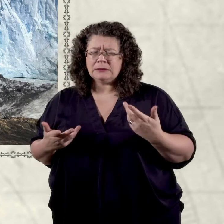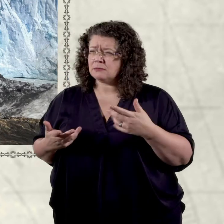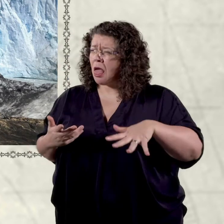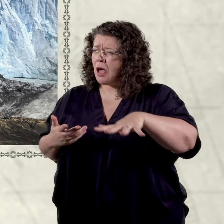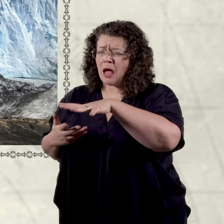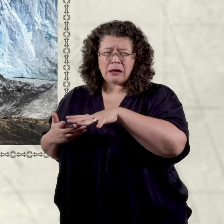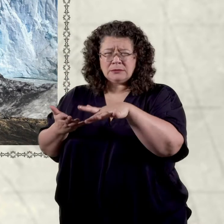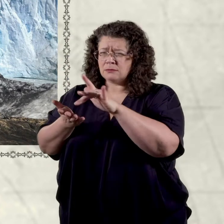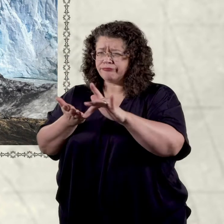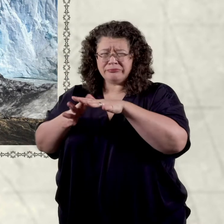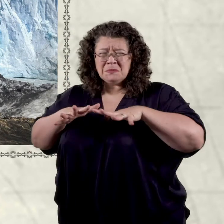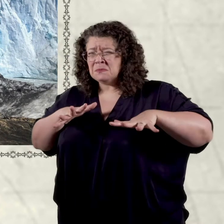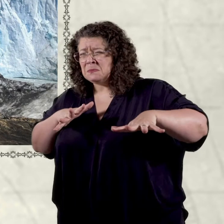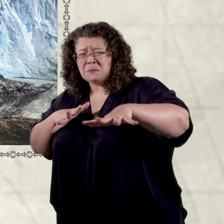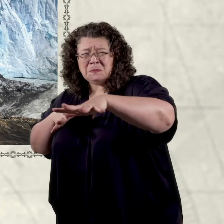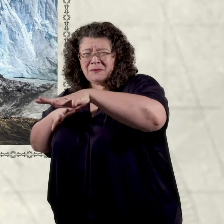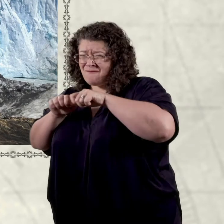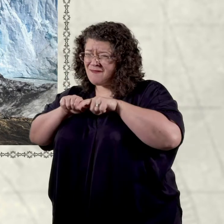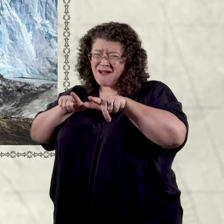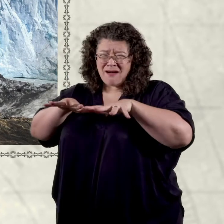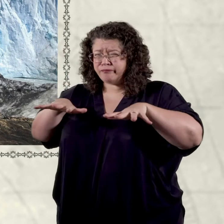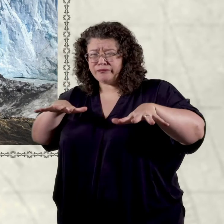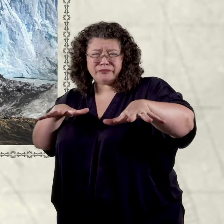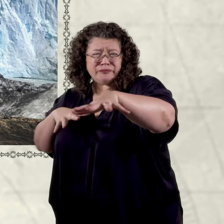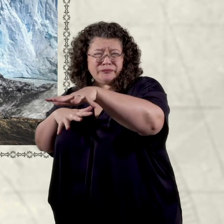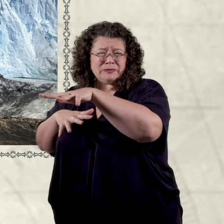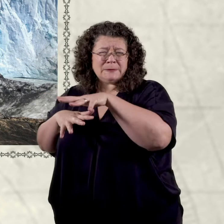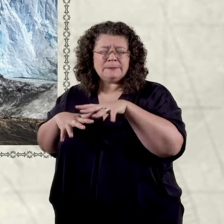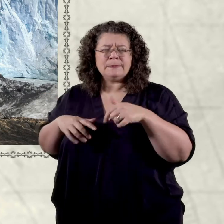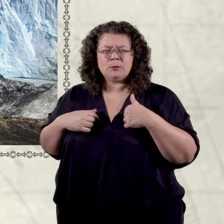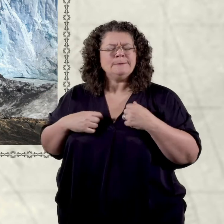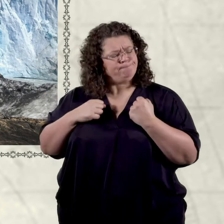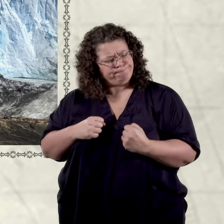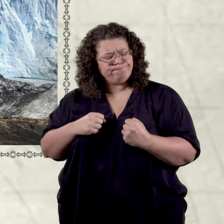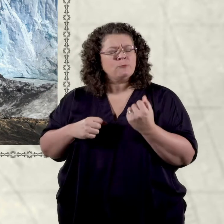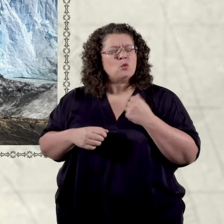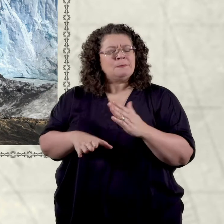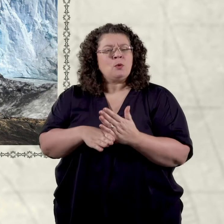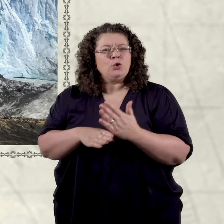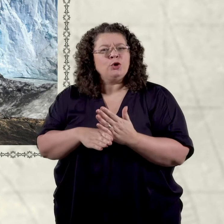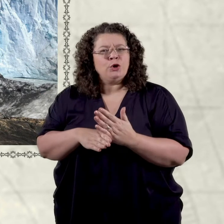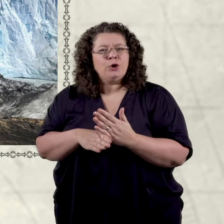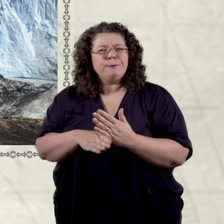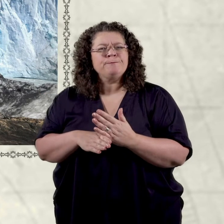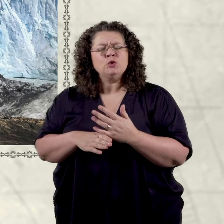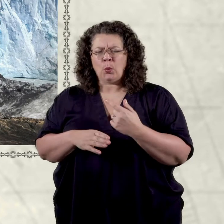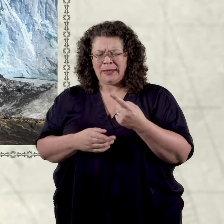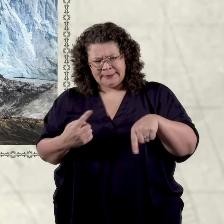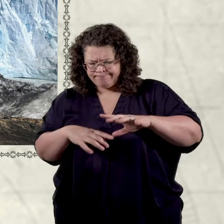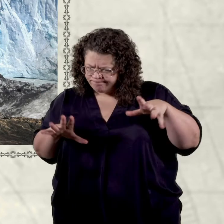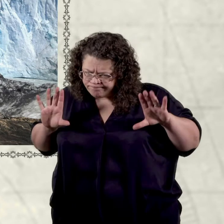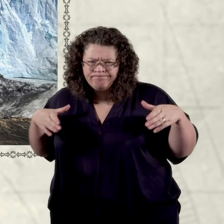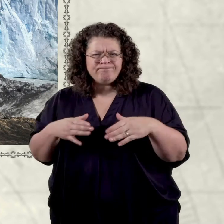chi. Ond oedden ni'r Cymru yn benderfynol o wneud i hyn weithio, felly be nathon ni? Nathon ni hel yn pac a theithio